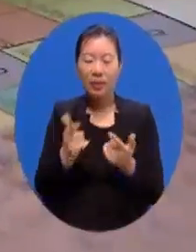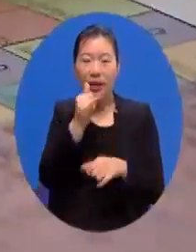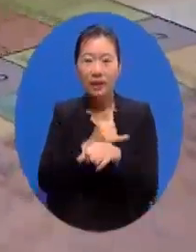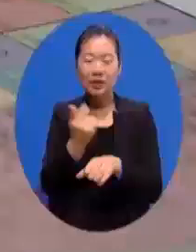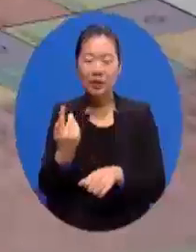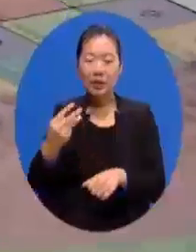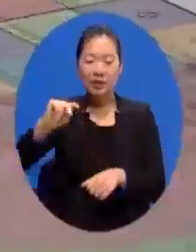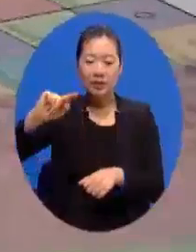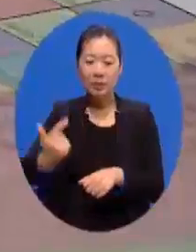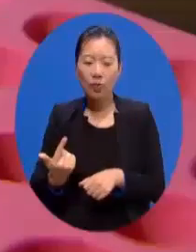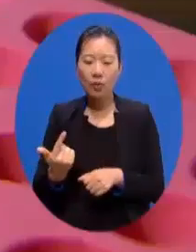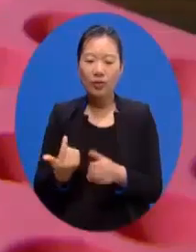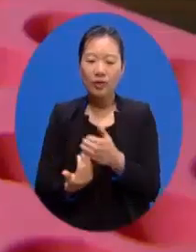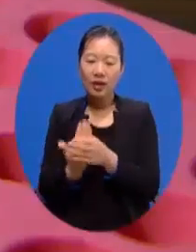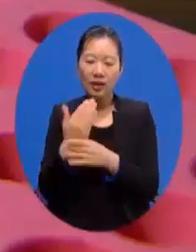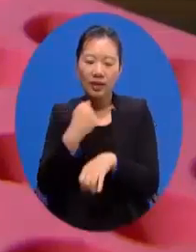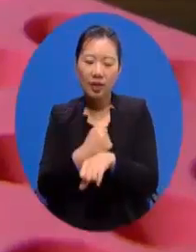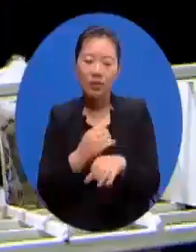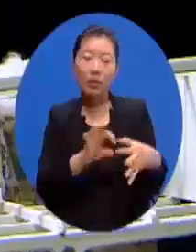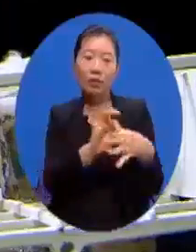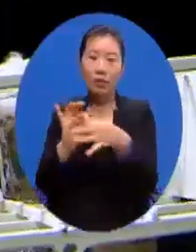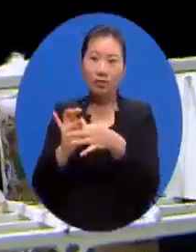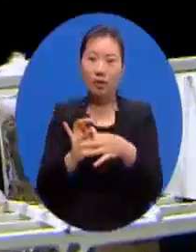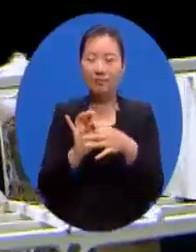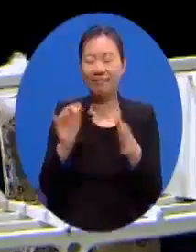호르몬 분비에도 영향을 미쳤습니다.